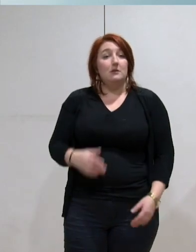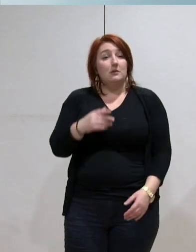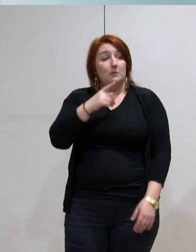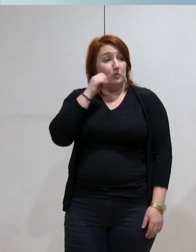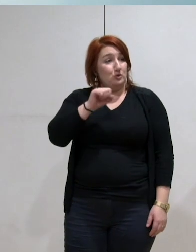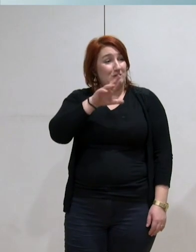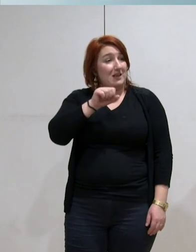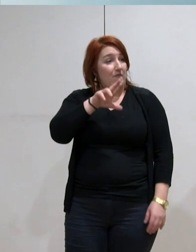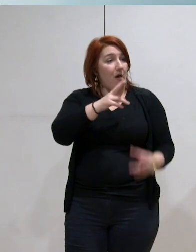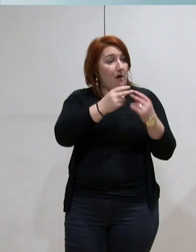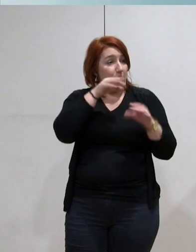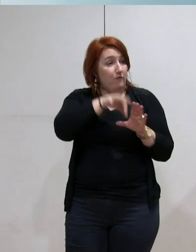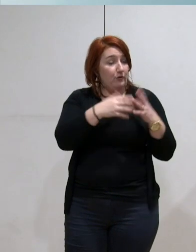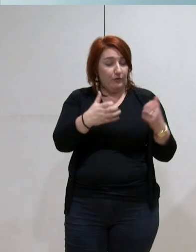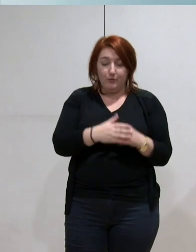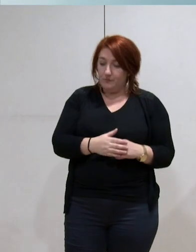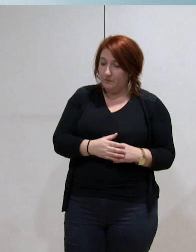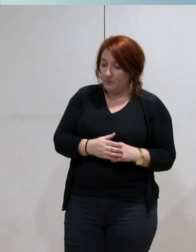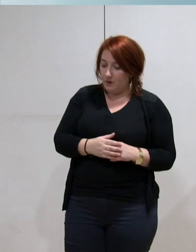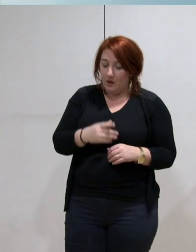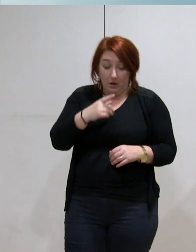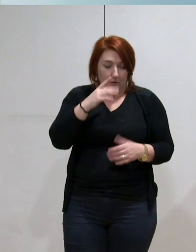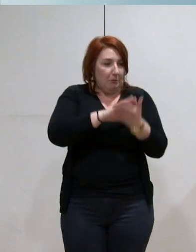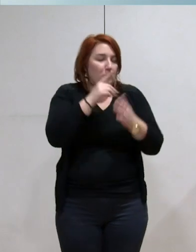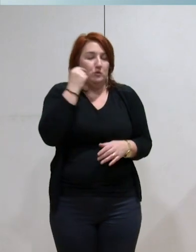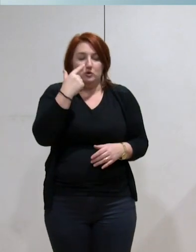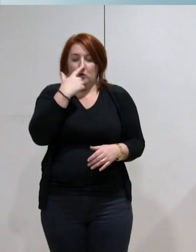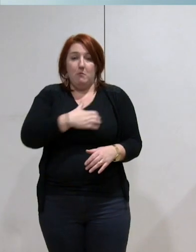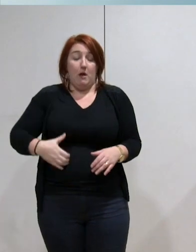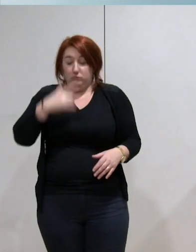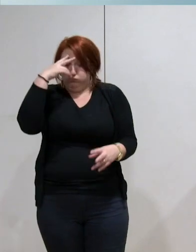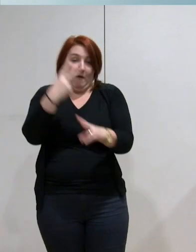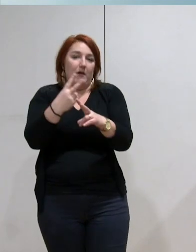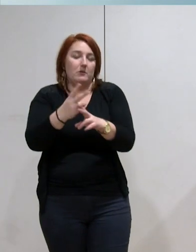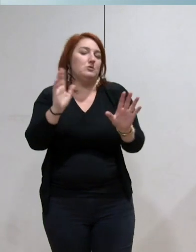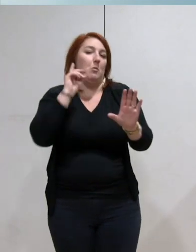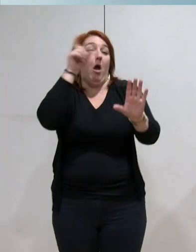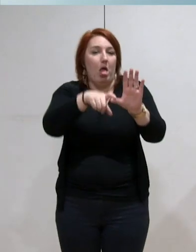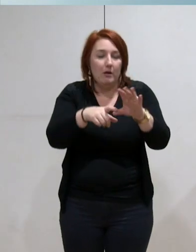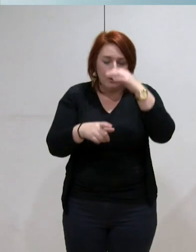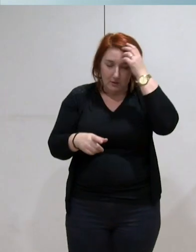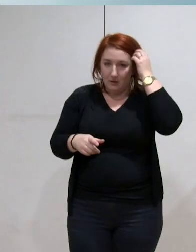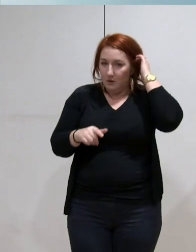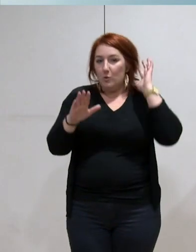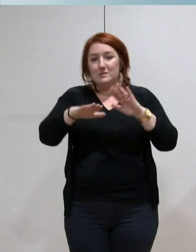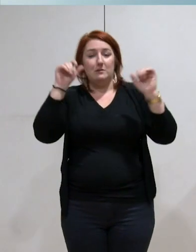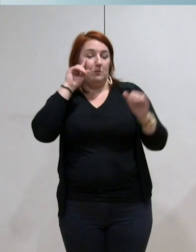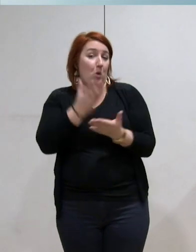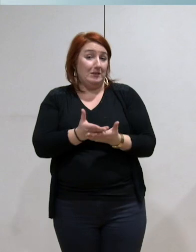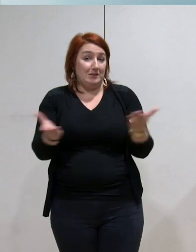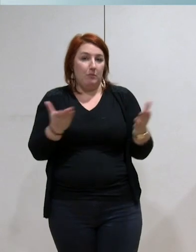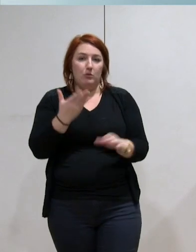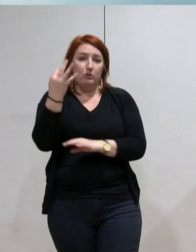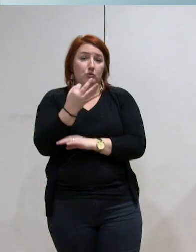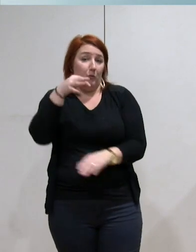Monsieur Safar Monsieur le Maire un peu inattentif nous nous abstiendrons pour une raison simple d'abord ce sont les taux que nous avons voté donc il y aurait une